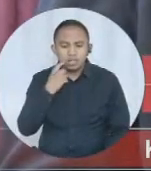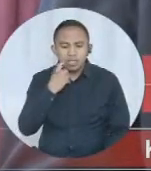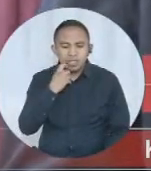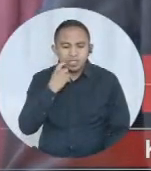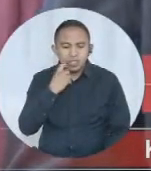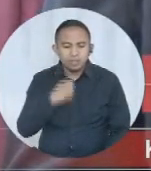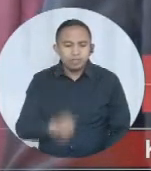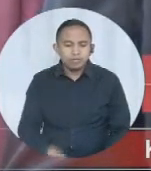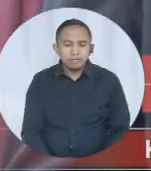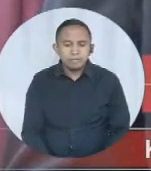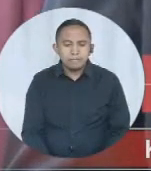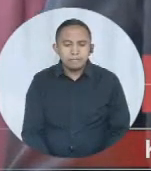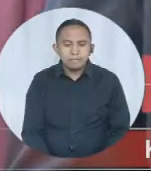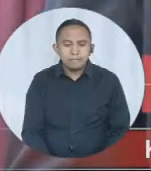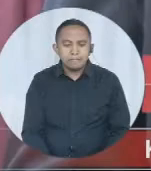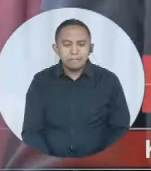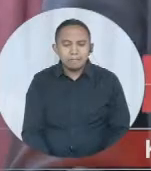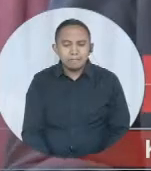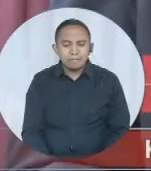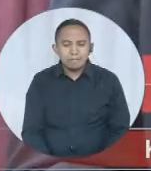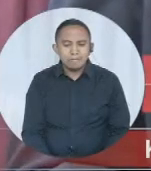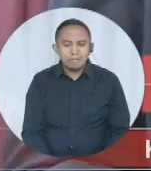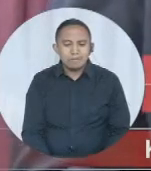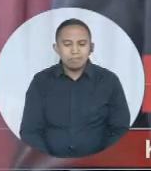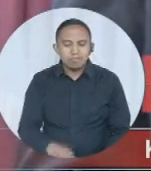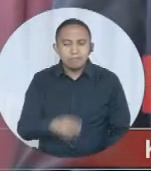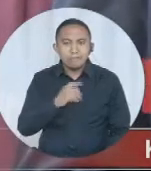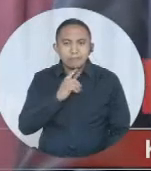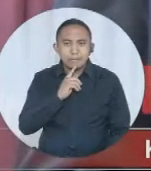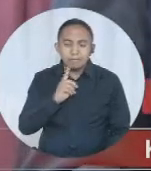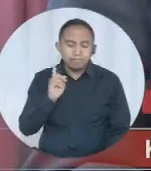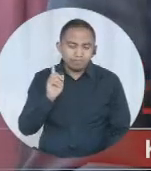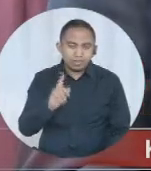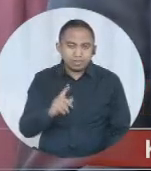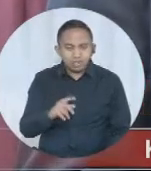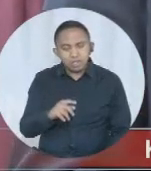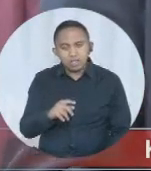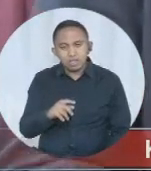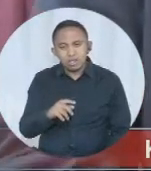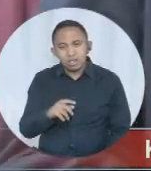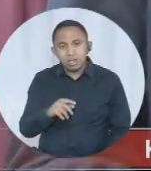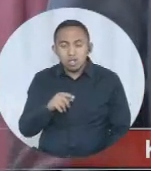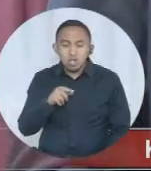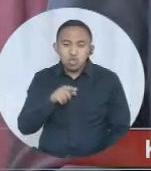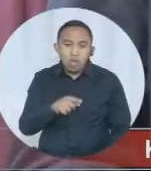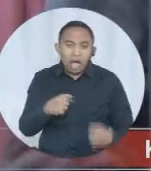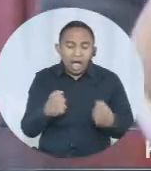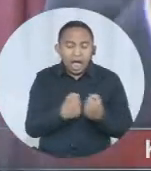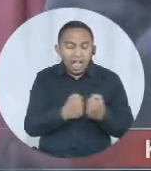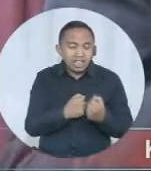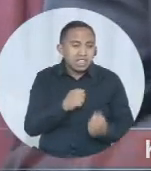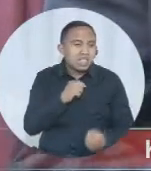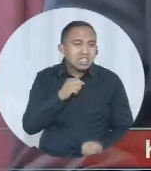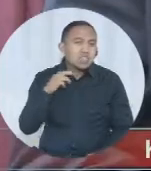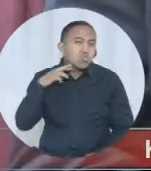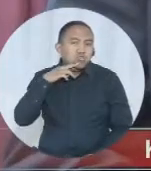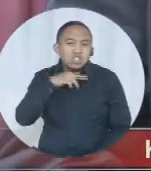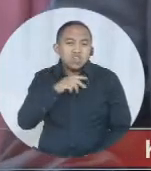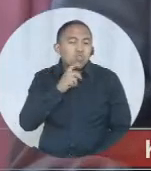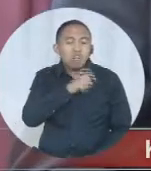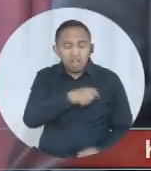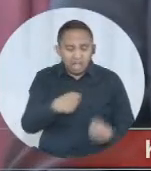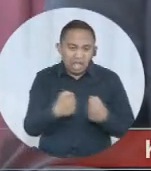tsy voatery hoe mety hanapotika ihany fa mety ho lalana misokatra koa io. Iny le ataon'ny vazaha